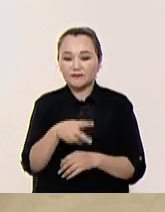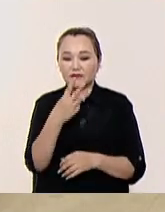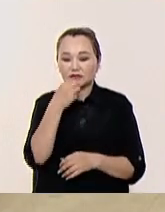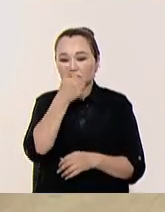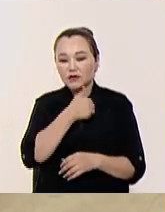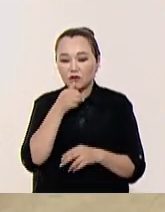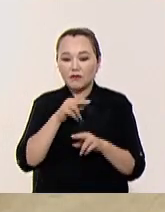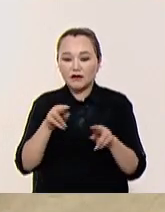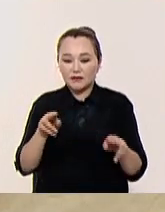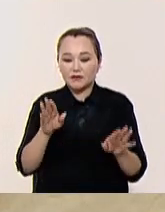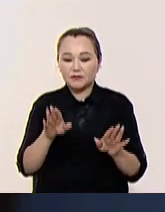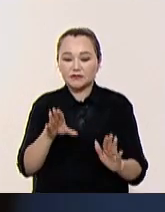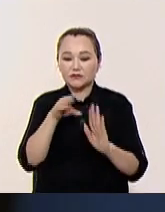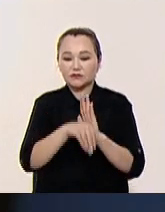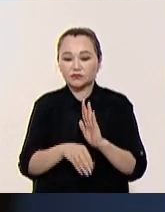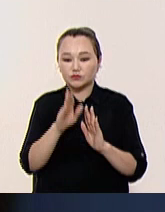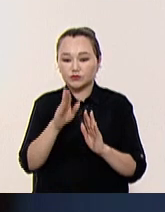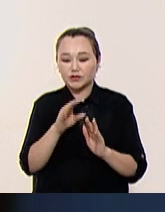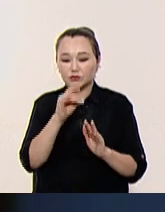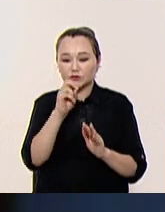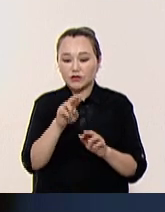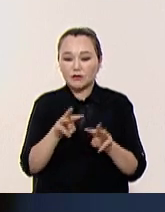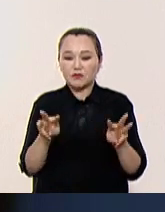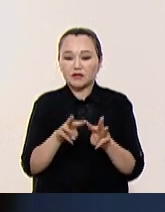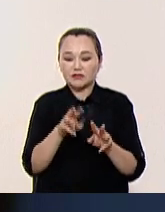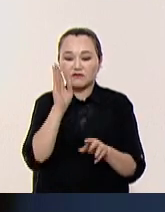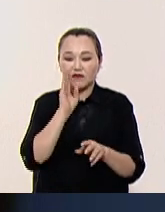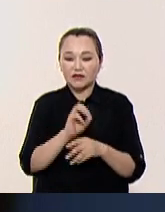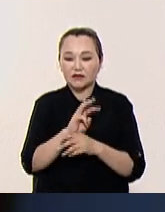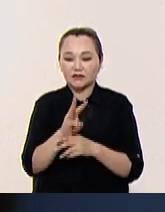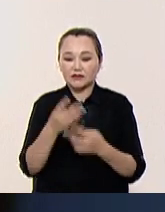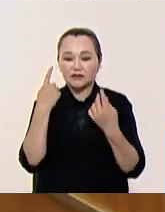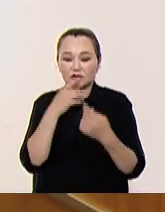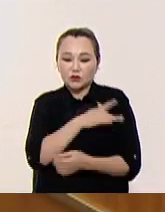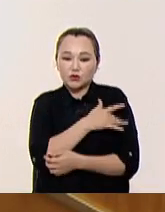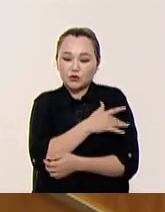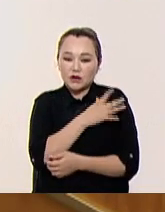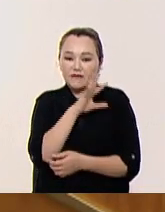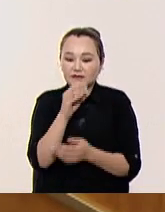2023 жылы парламентке енгізіледі. Ал индустрия министрлігі сумен жабдықтау қызметтеріне